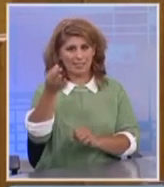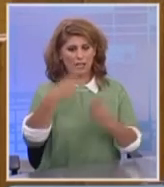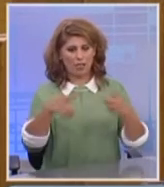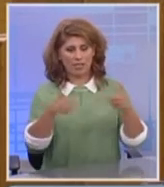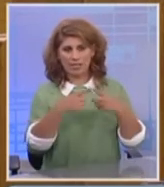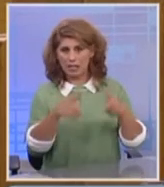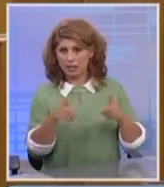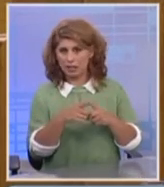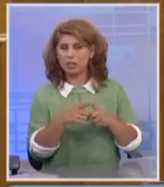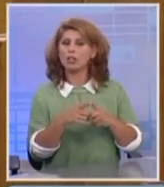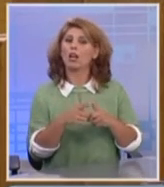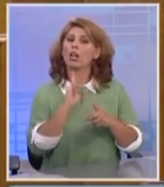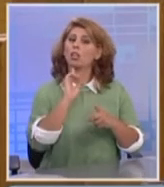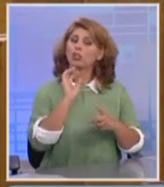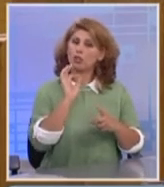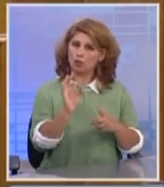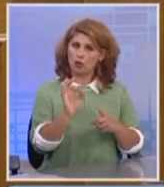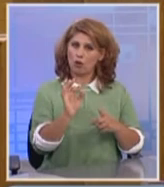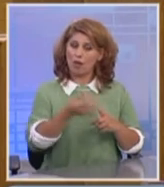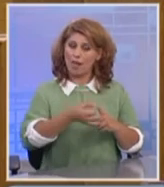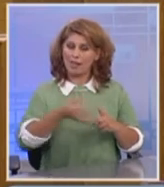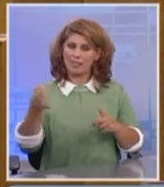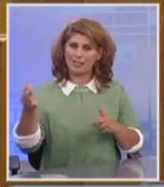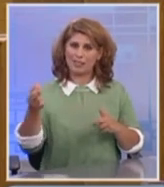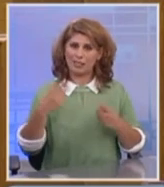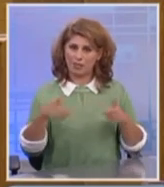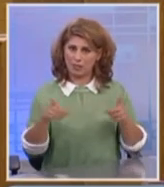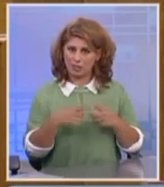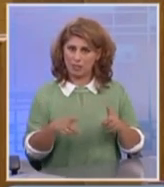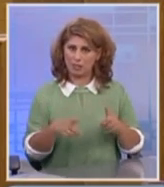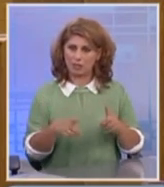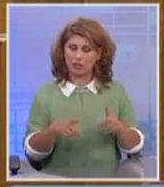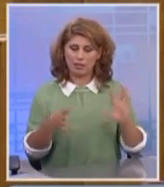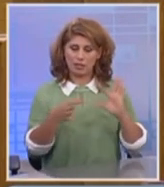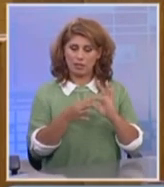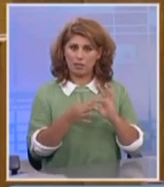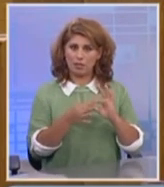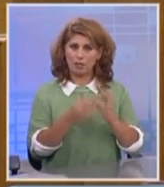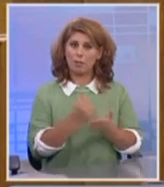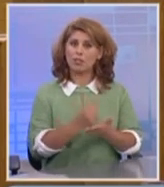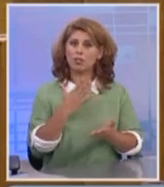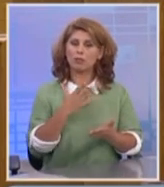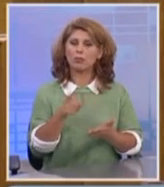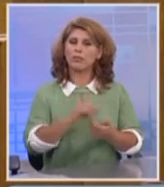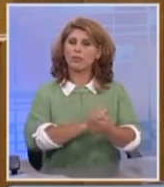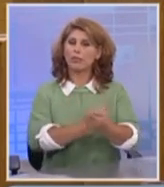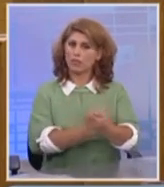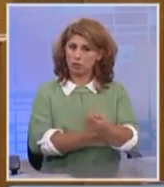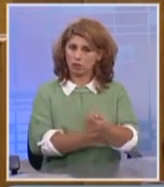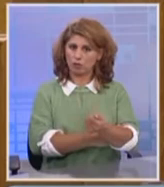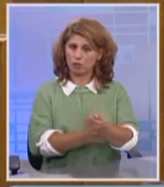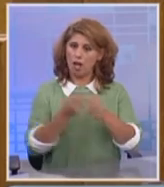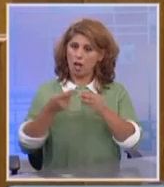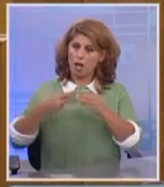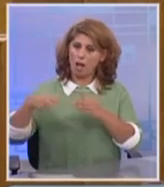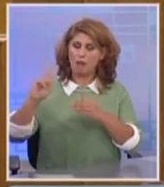διδασκαλία, των στόχων της αριστείας στη διδασκαλία, συνδέεται βάσει αξιολογήσεων με τη δυνατότητα